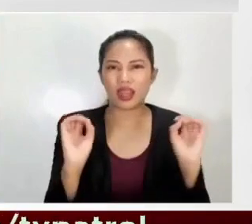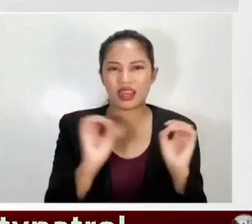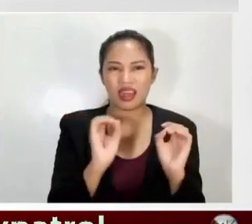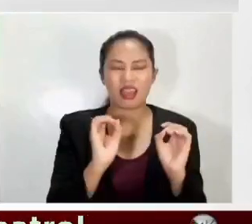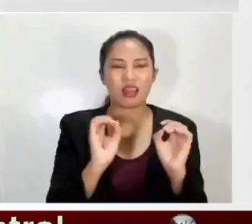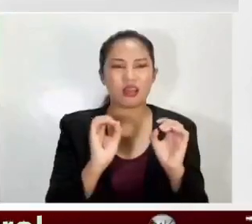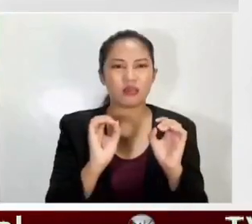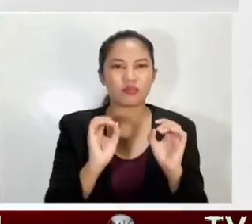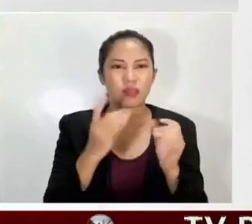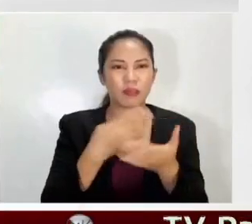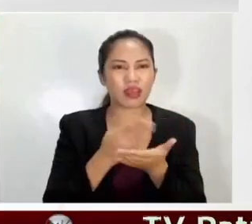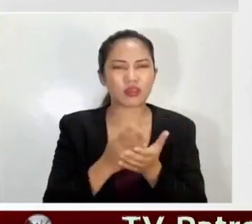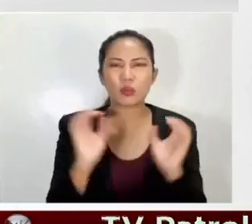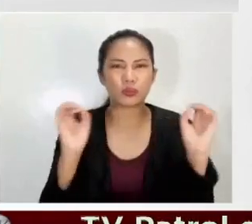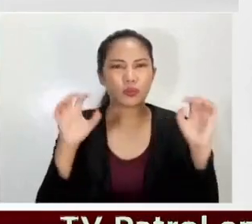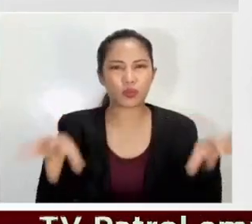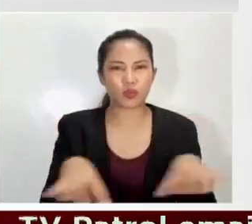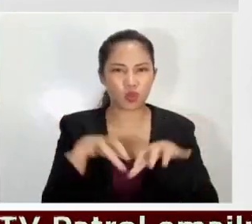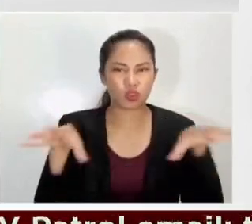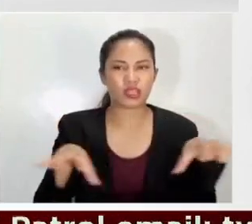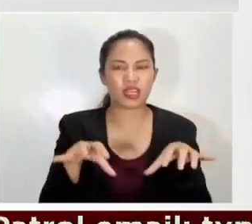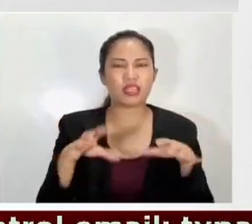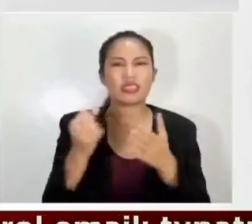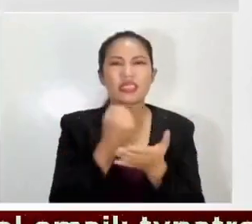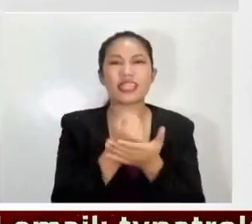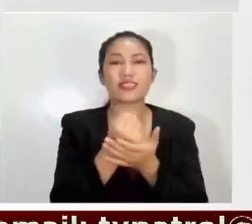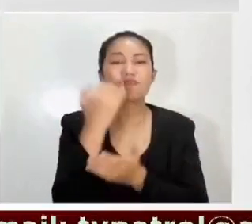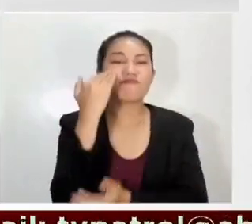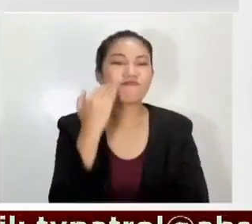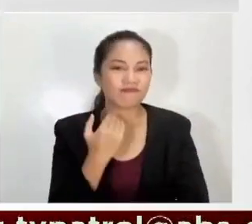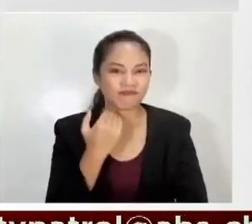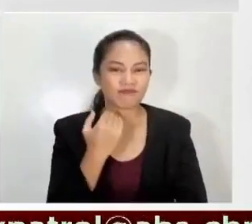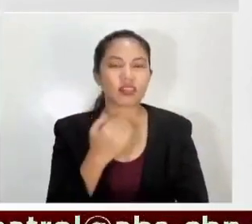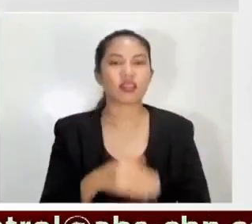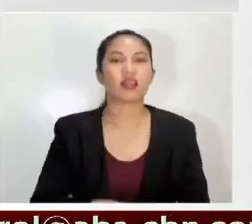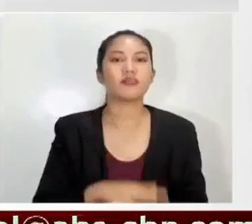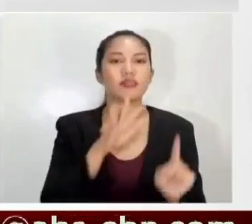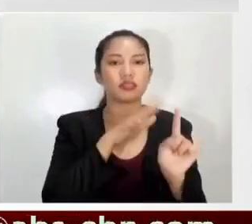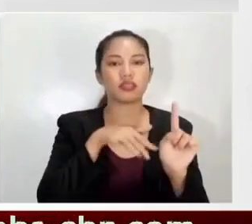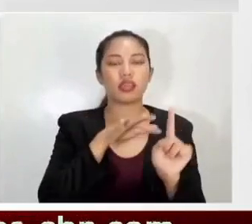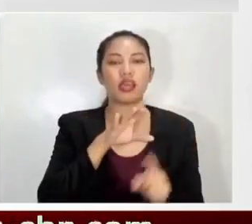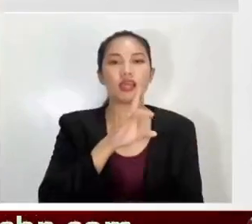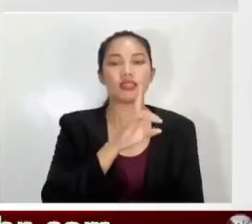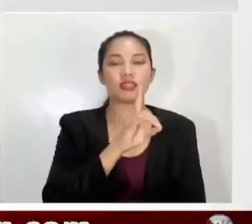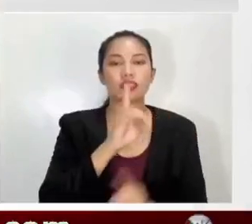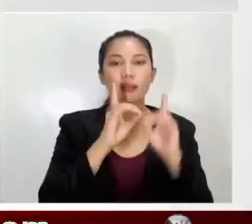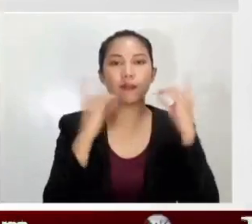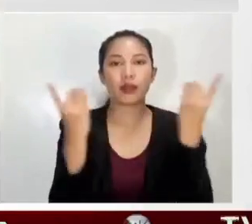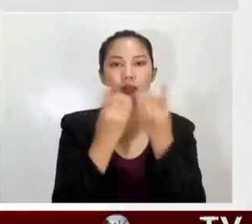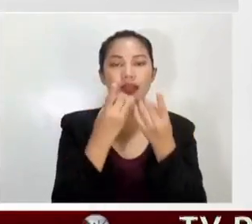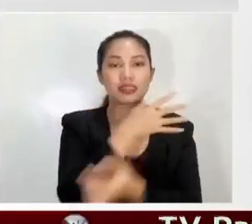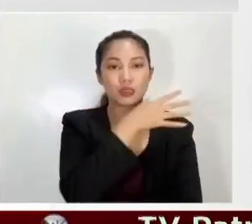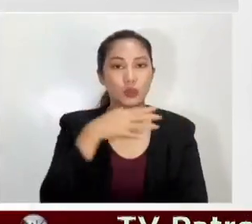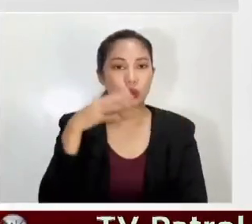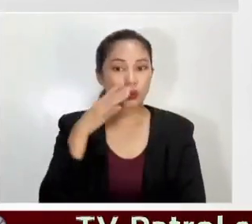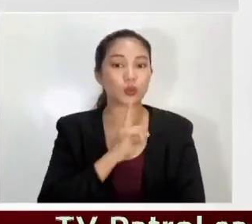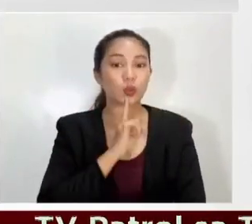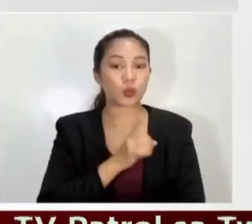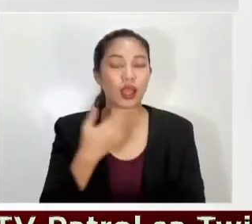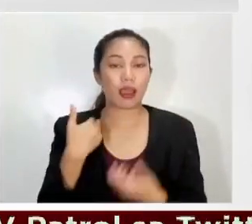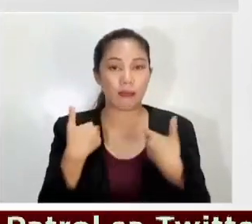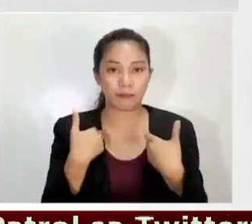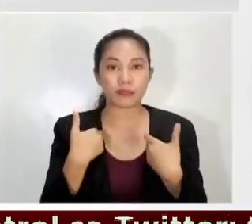walang budget, walang trabaho, kulang sa sweldo. Base sa monitoring ng Department of Agriculture, mura nga ang presyo ni Liza dahil